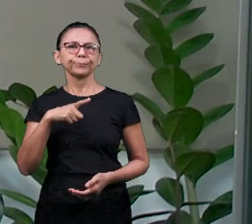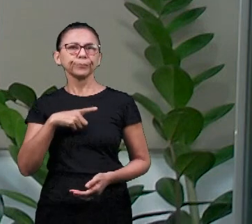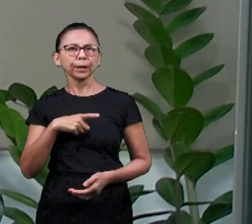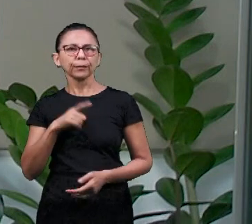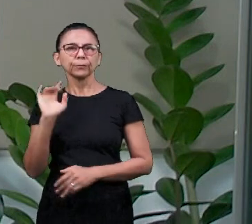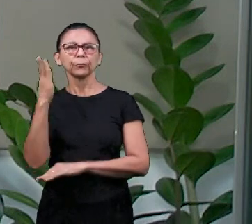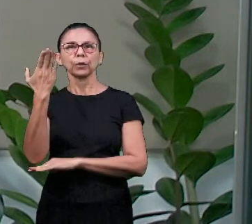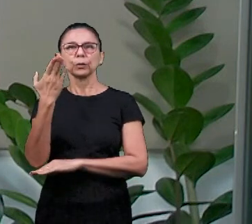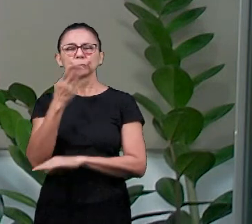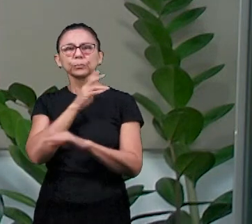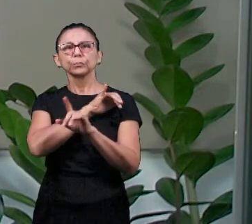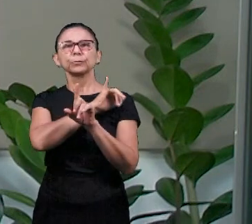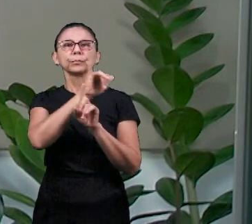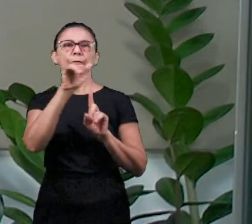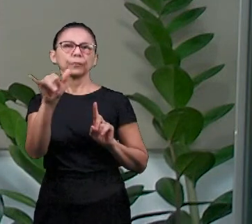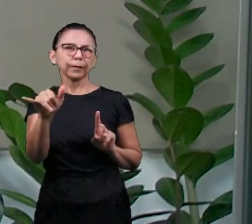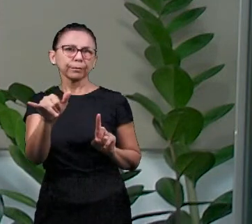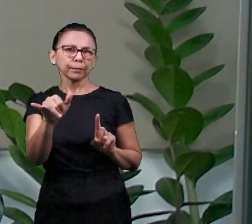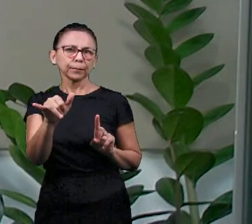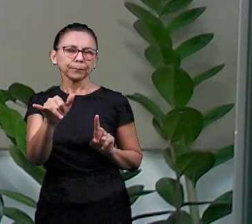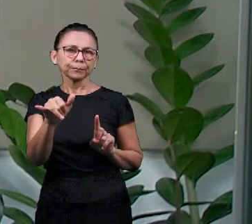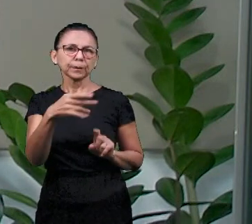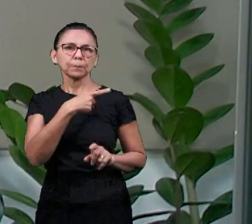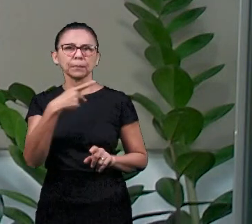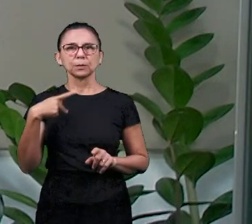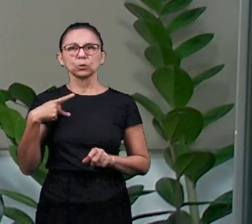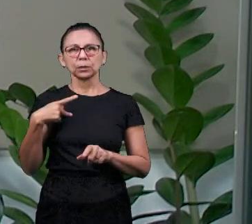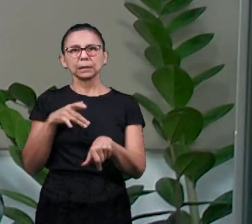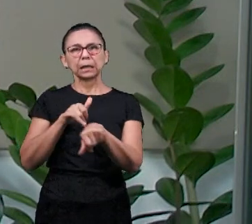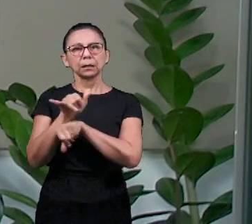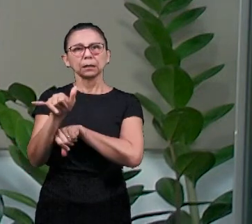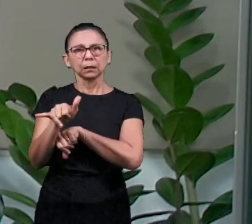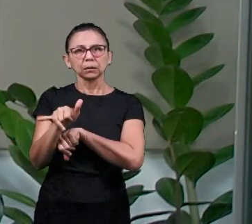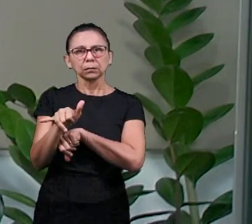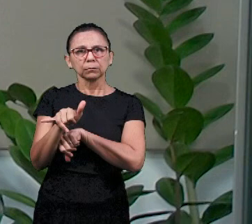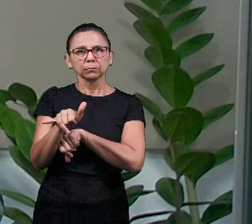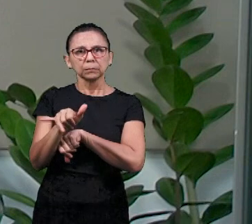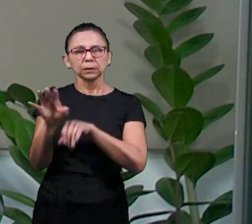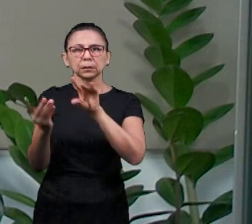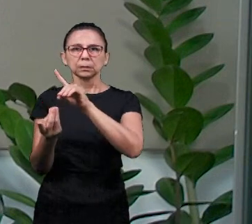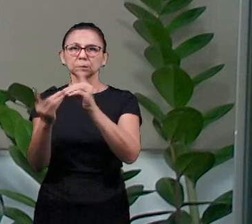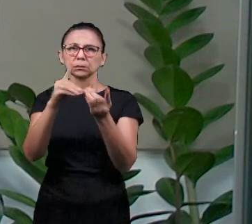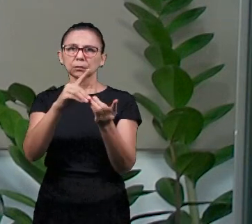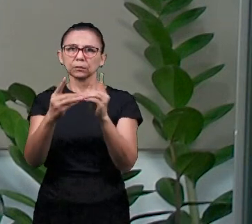jamais aussi. Pourquoi? Parce que la caractéristique de l'apôtre,